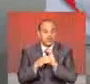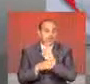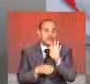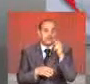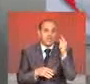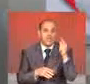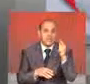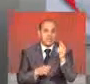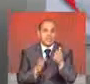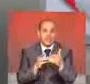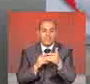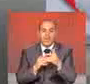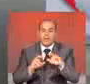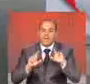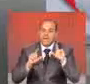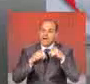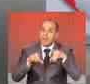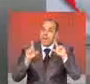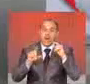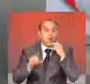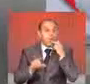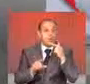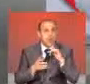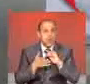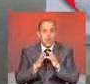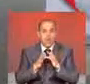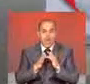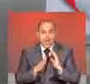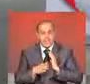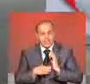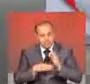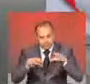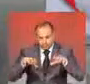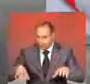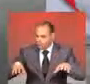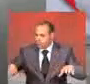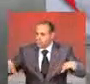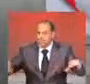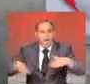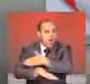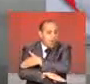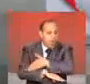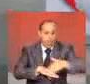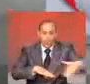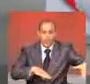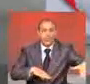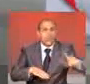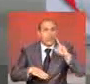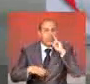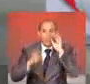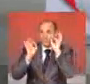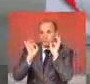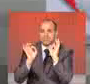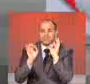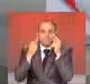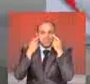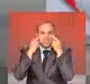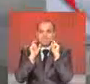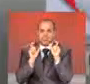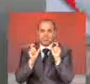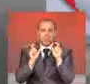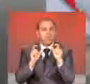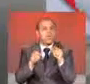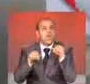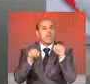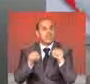الشرقي لوكالة تونس أفريقيا للأنباء أن كل الوحدات متمركزة بمواقعها في متابعة دقيقة وعن كثب